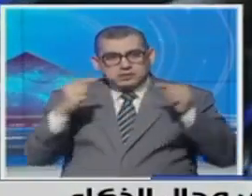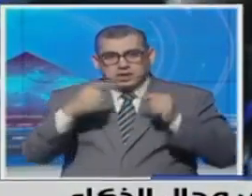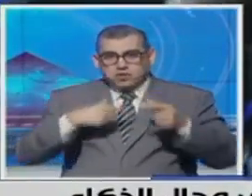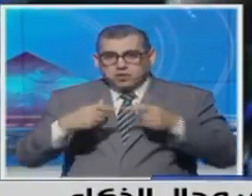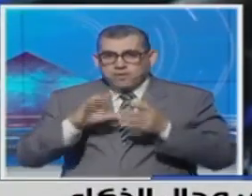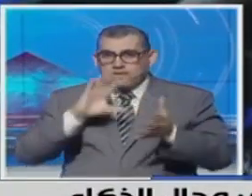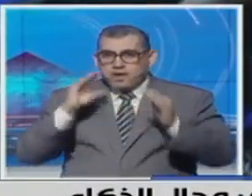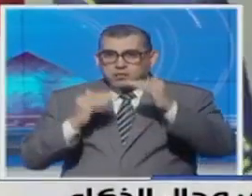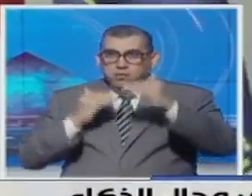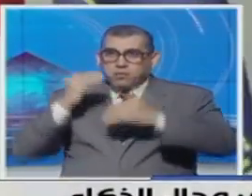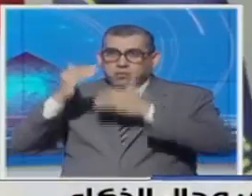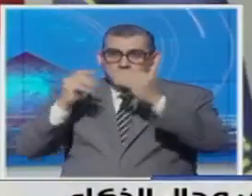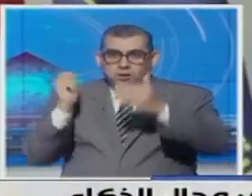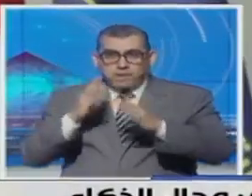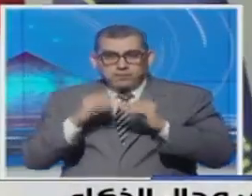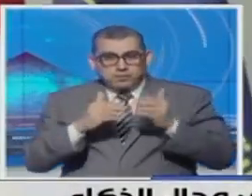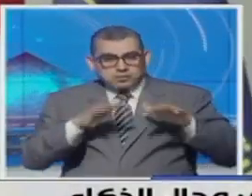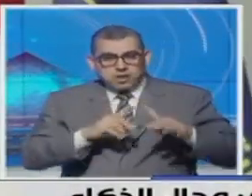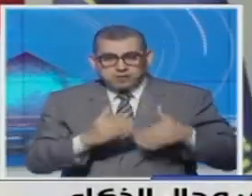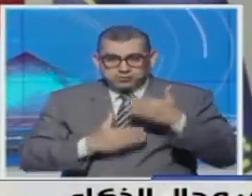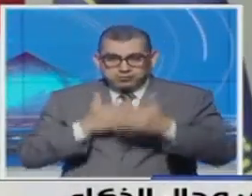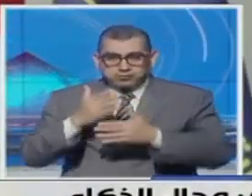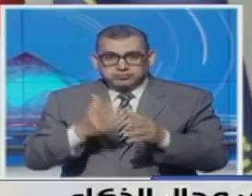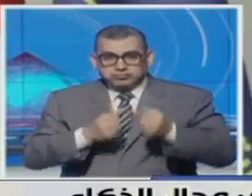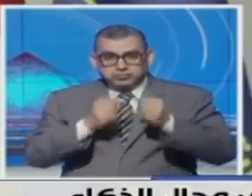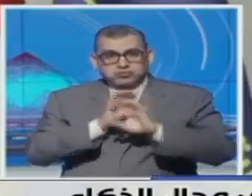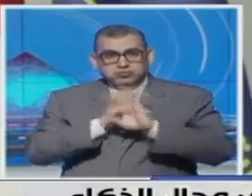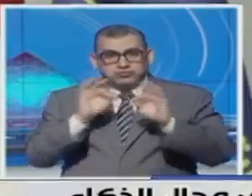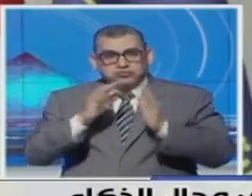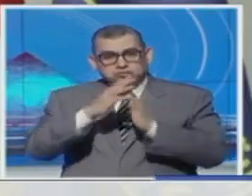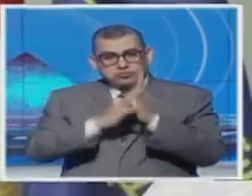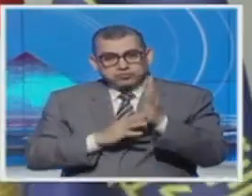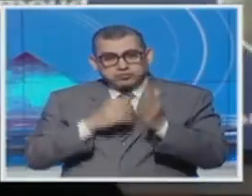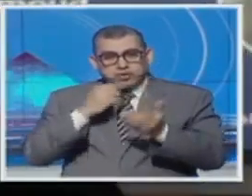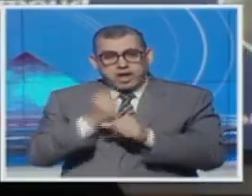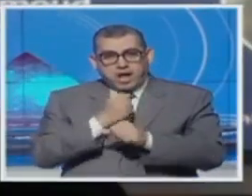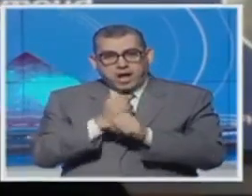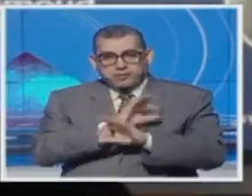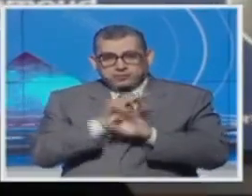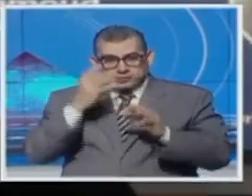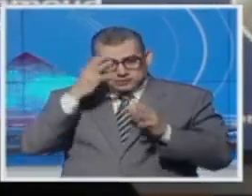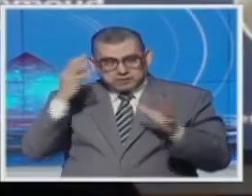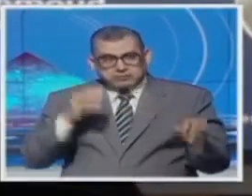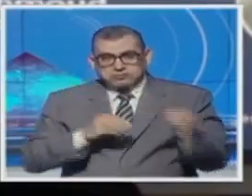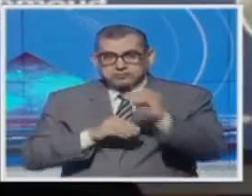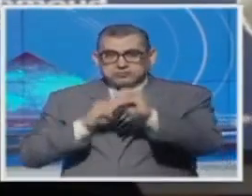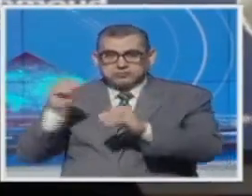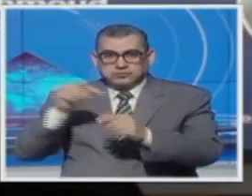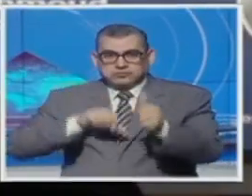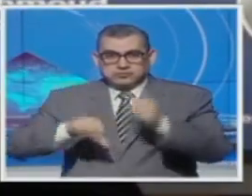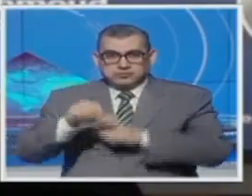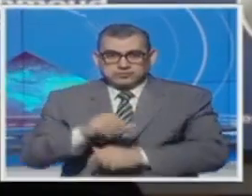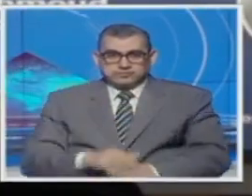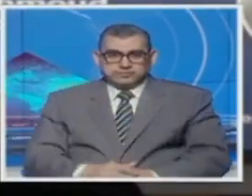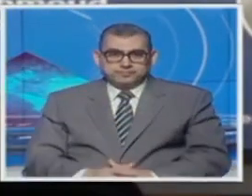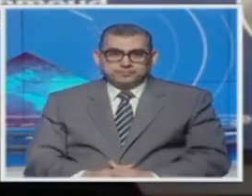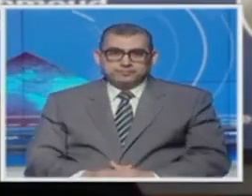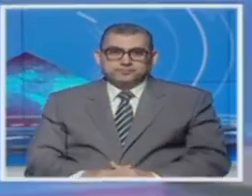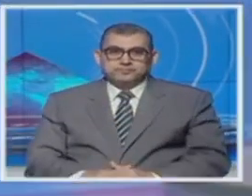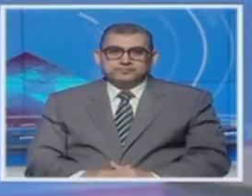التكنولوجيا العالمية في هذا المجال، فضلا عن تأهيلهم لسوق العمل المحلي والإقليمي.